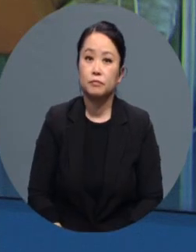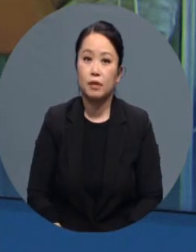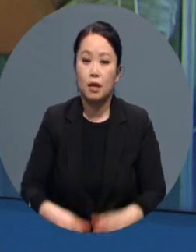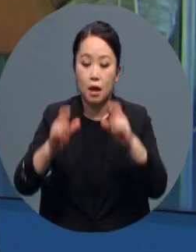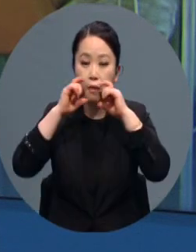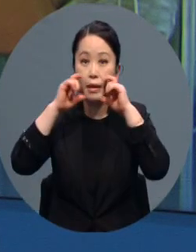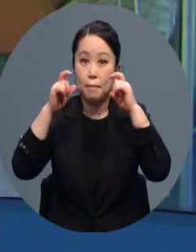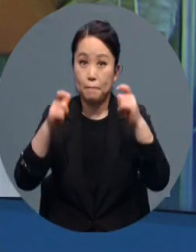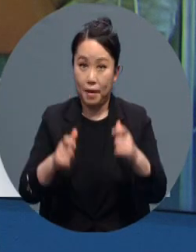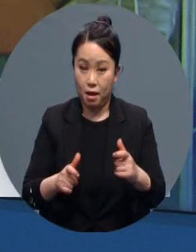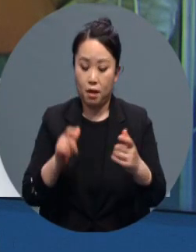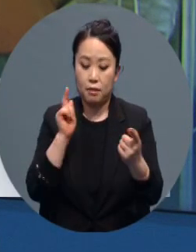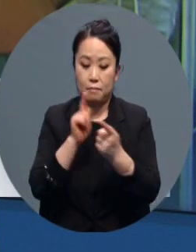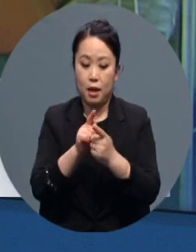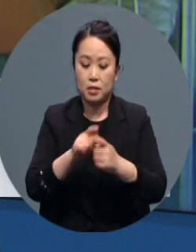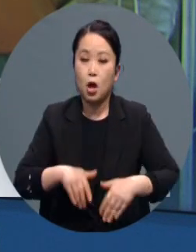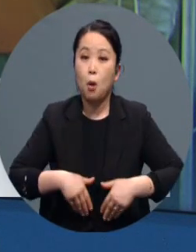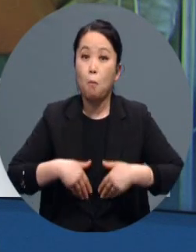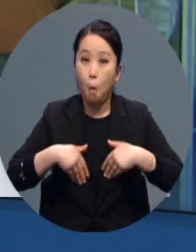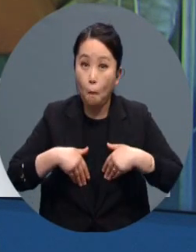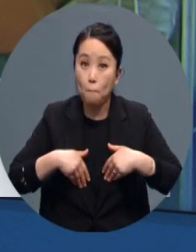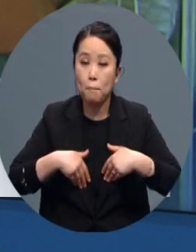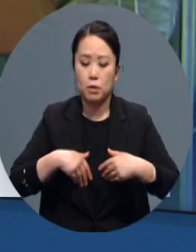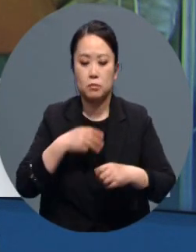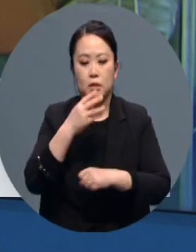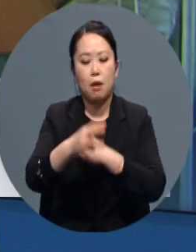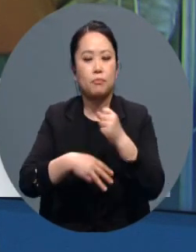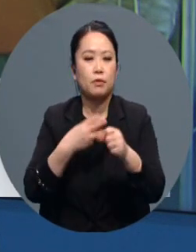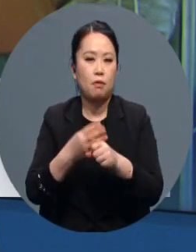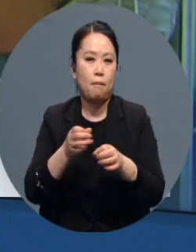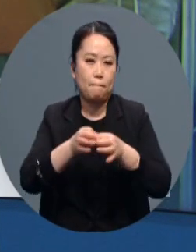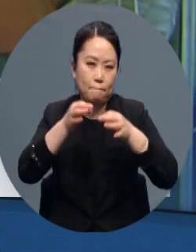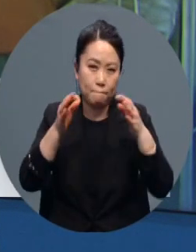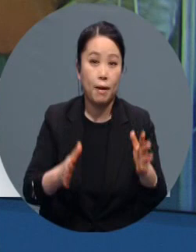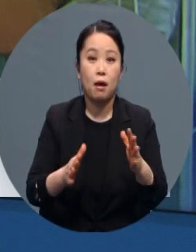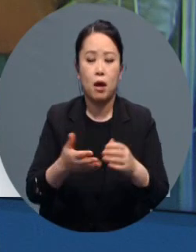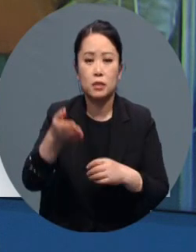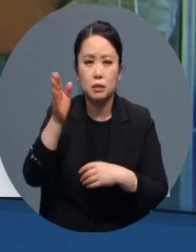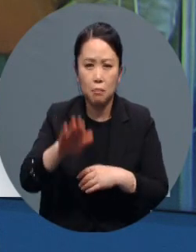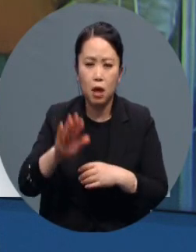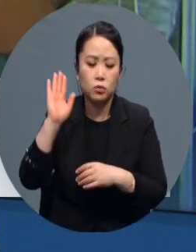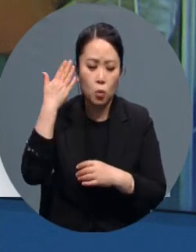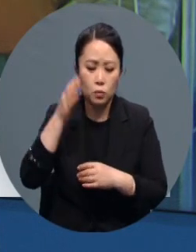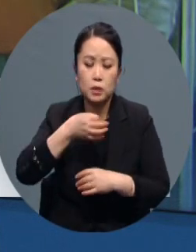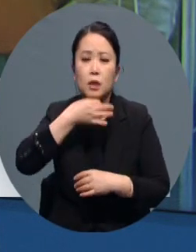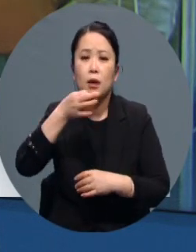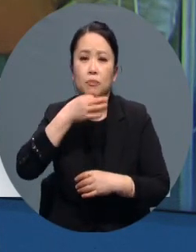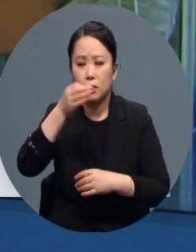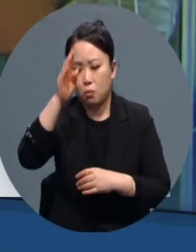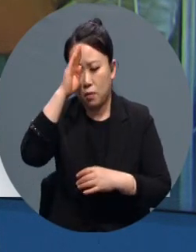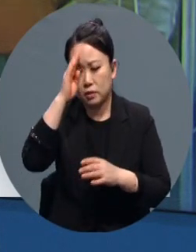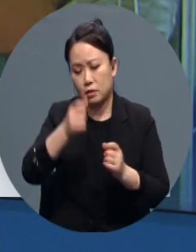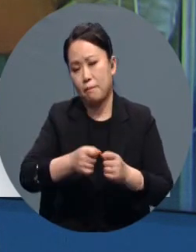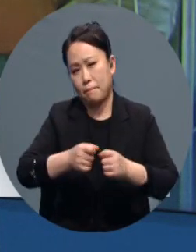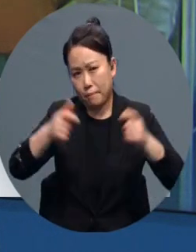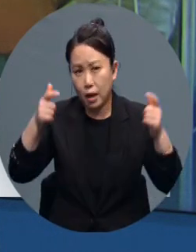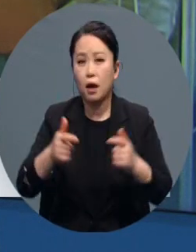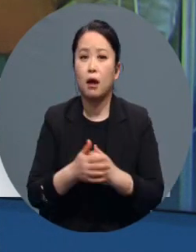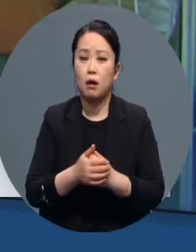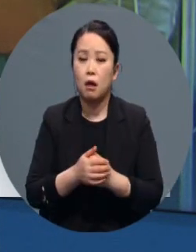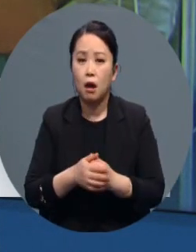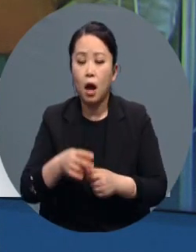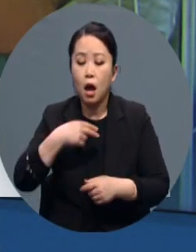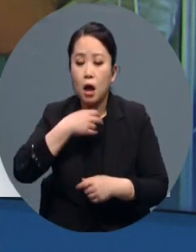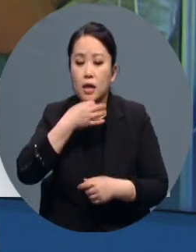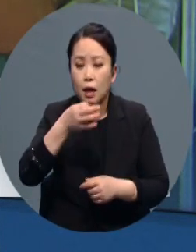마스크를 벗고 맞이하는 봄, 3년 만이죠. 그런데 요즘 주위에 감기 환자가 부쩍 늘었습니다. 호흡기 질환으로